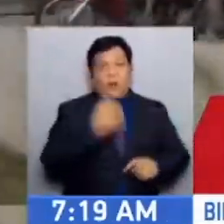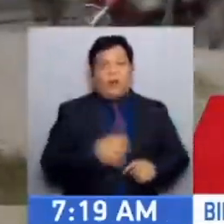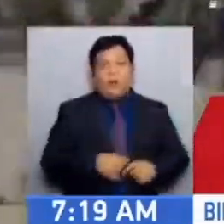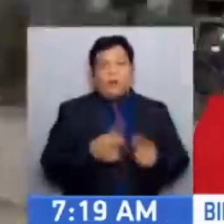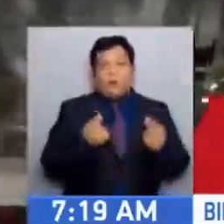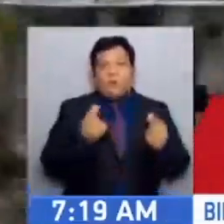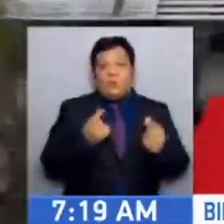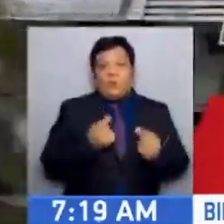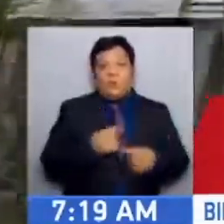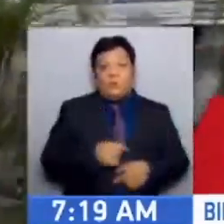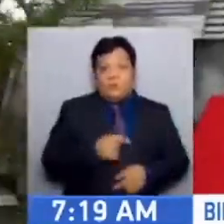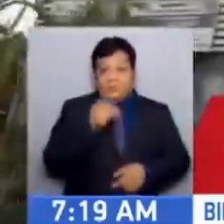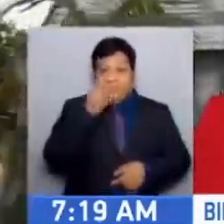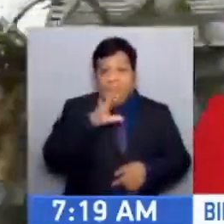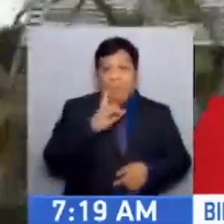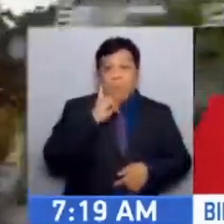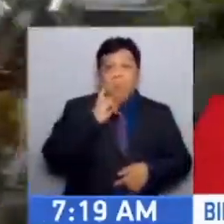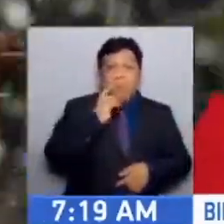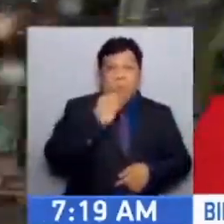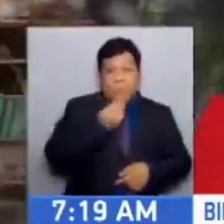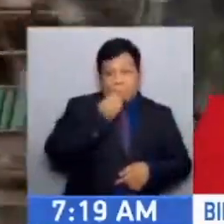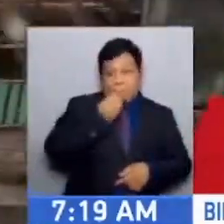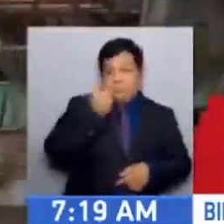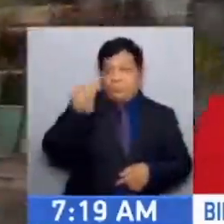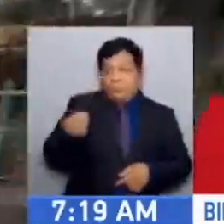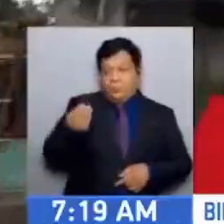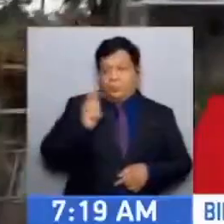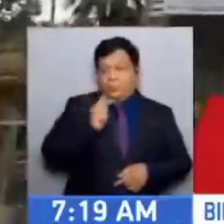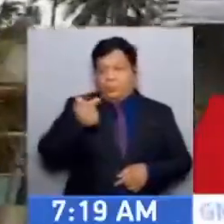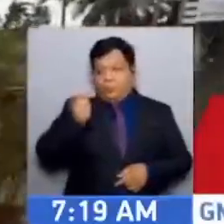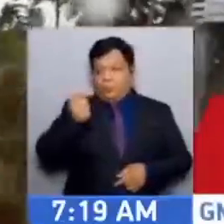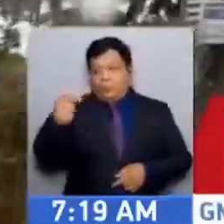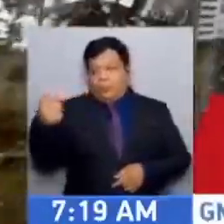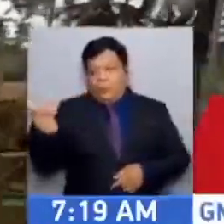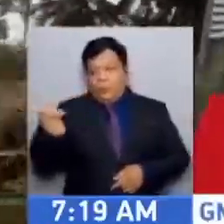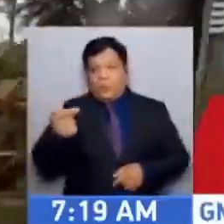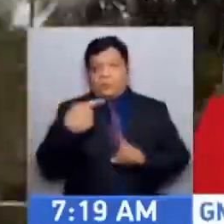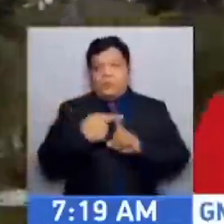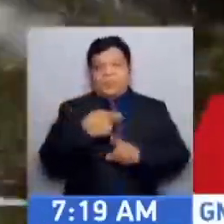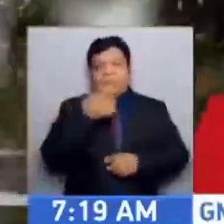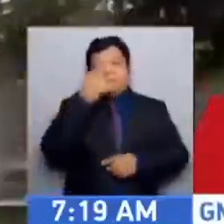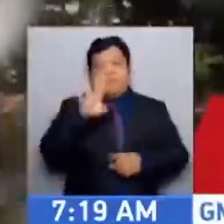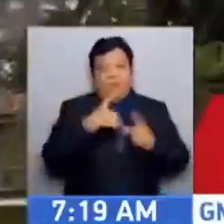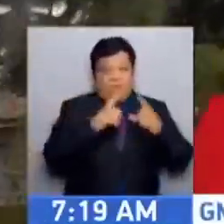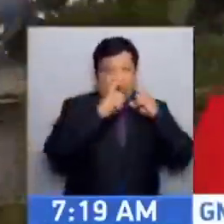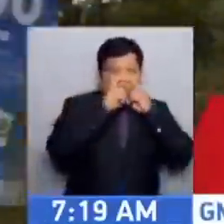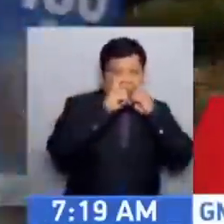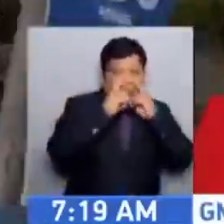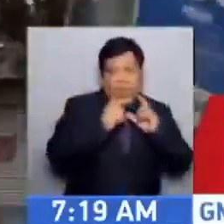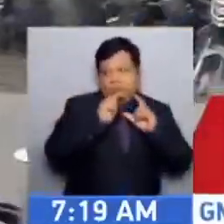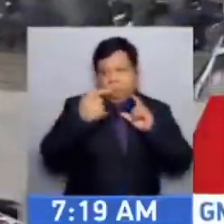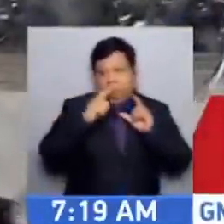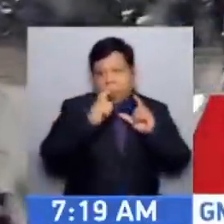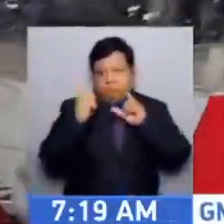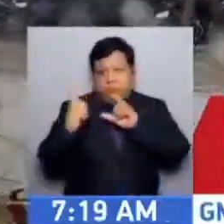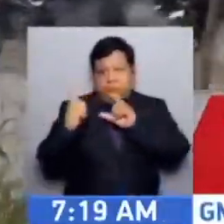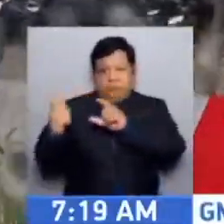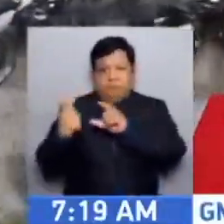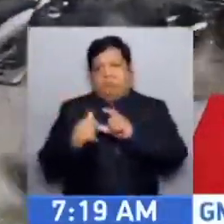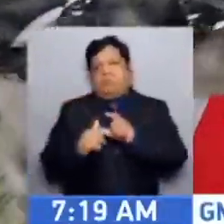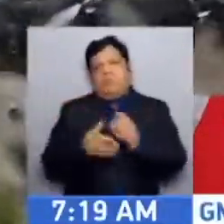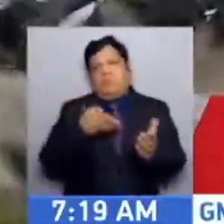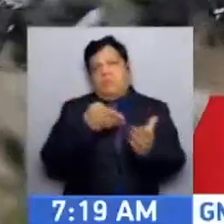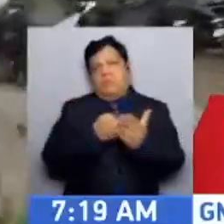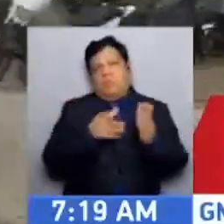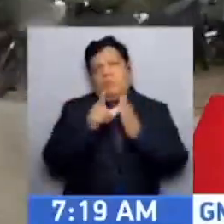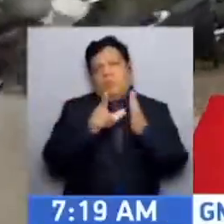kanila. Pinagamit din daw sila ng iisang face mask. Labag ito sa anti-hazing law at IATF protocols.